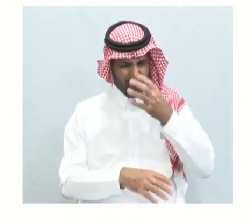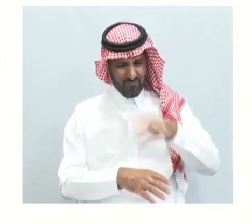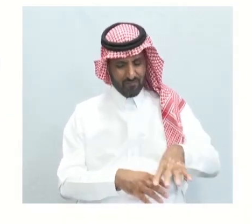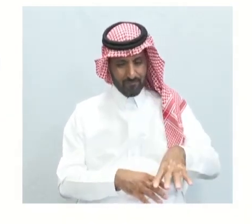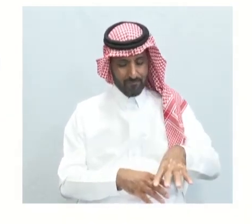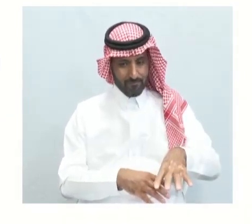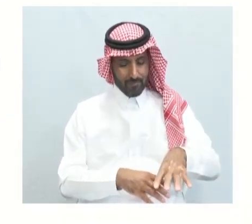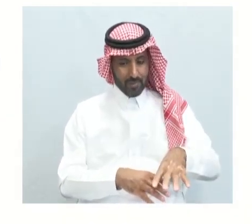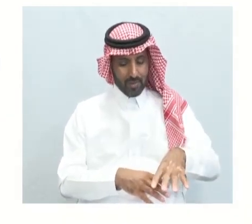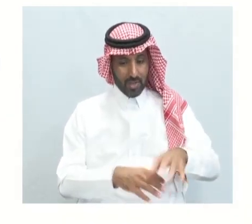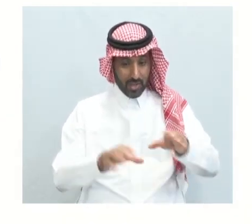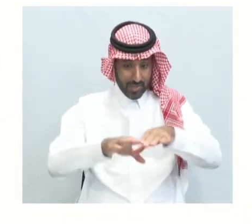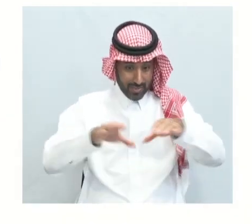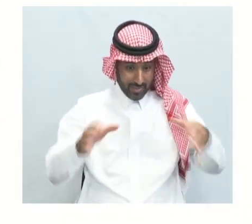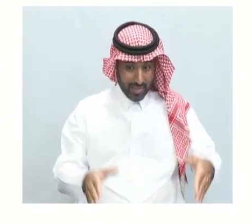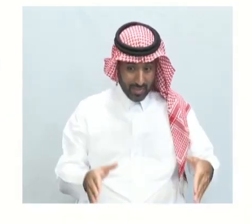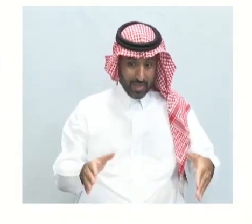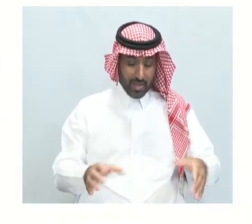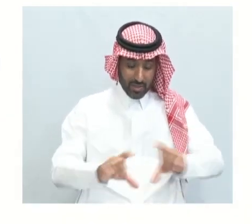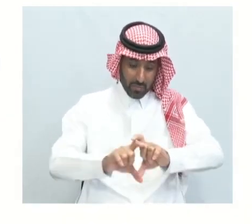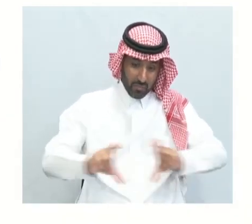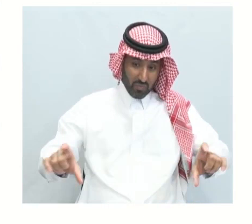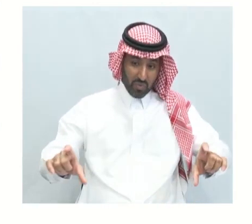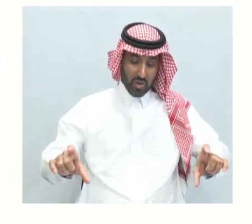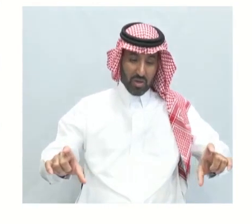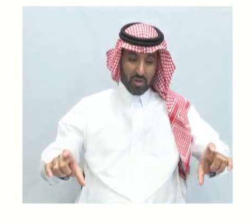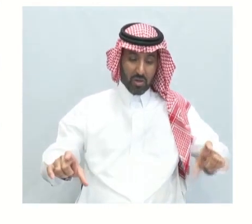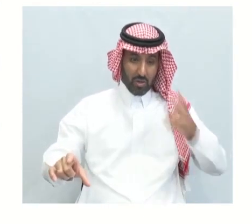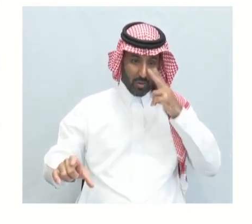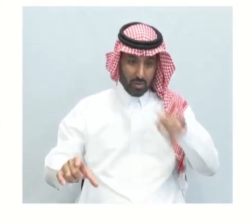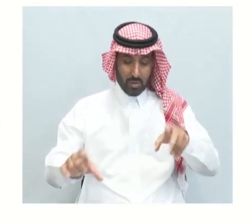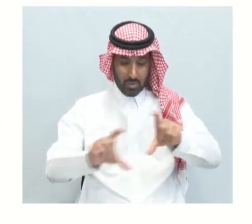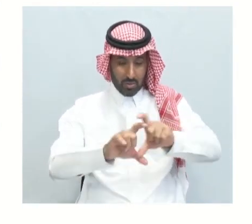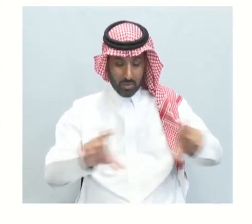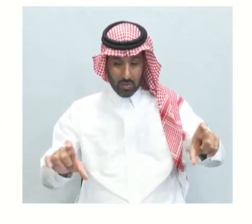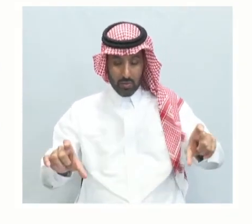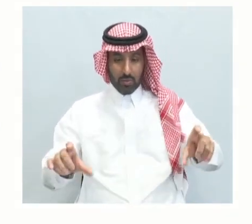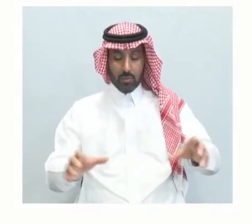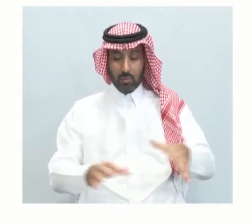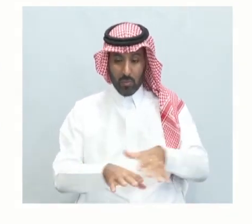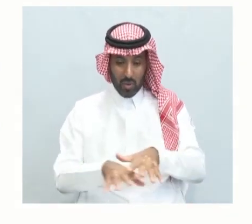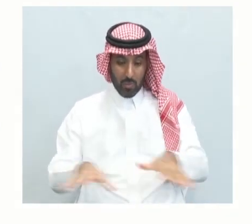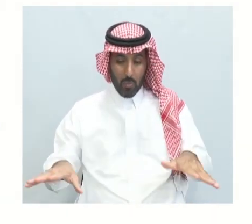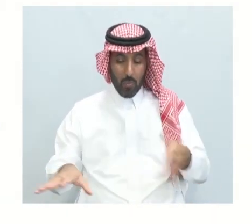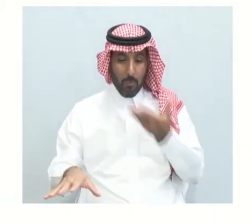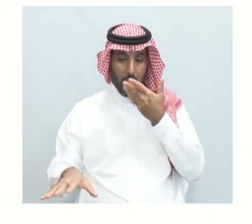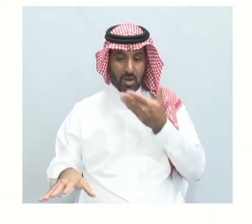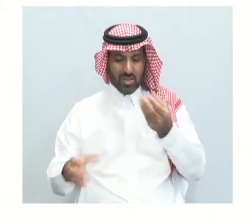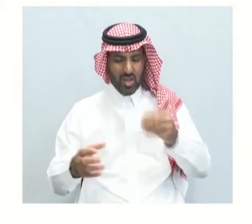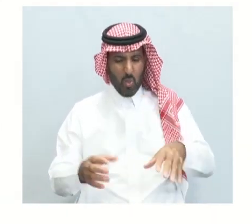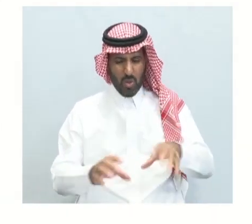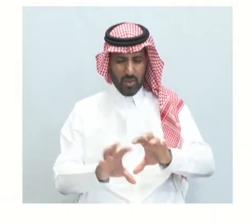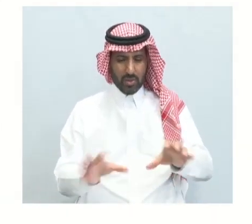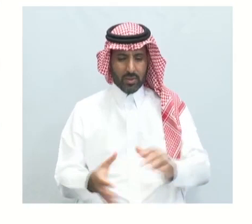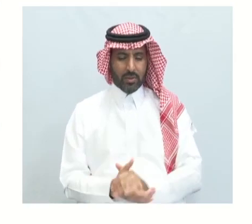وخاصه الخزانات الغير محصوره نلاحظ هنا عمليه التلوث للخزانات الغير